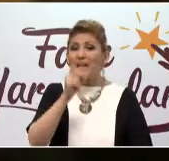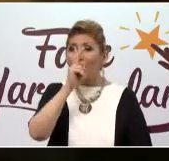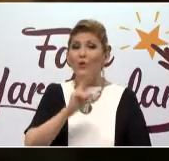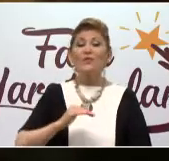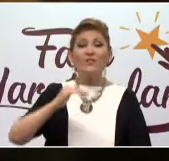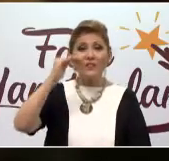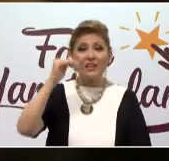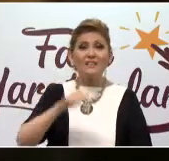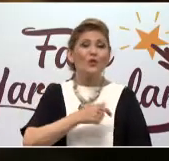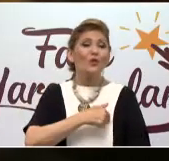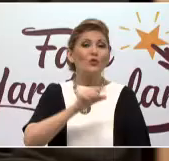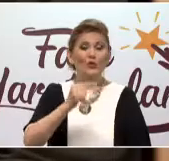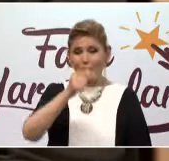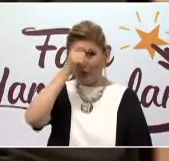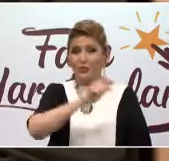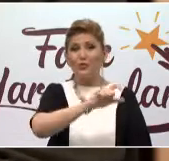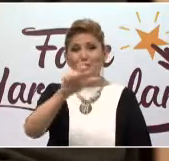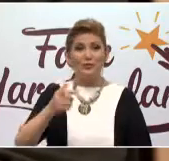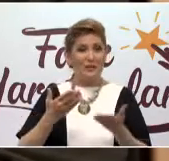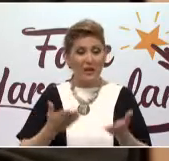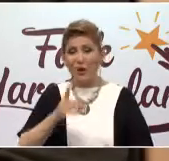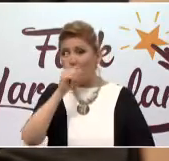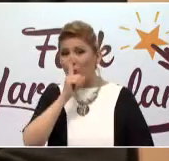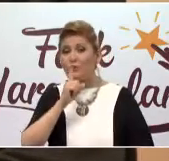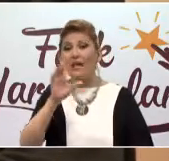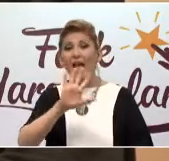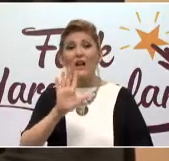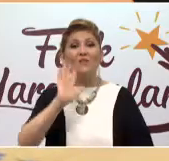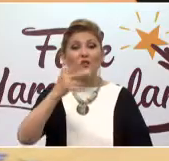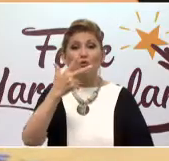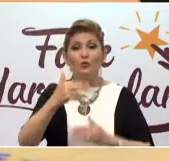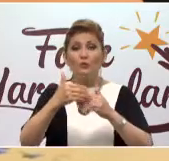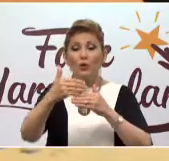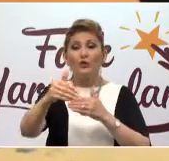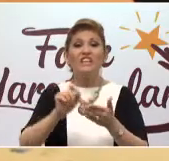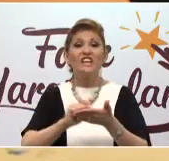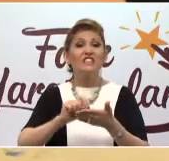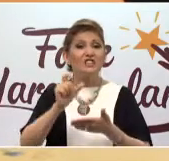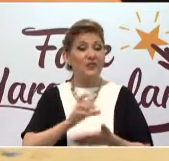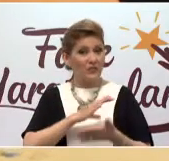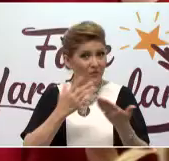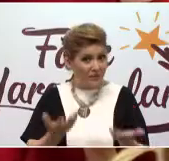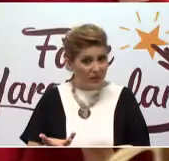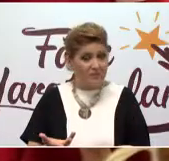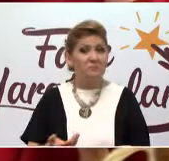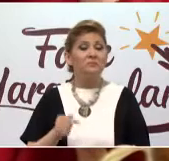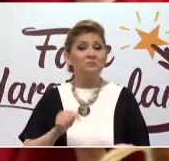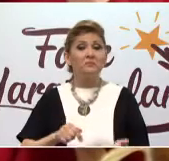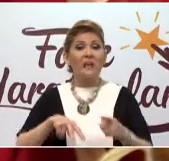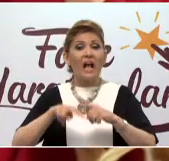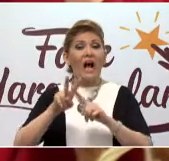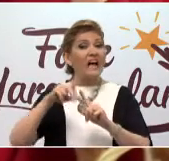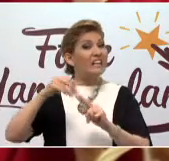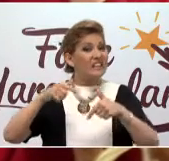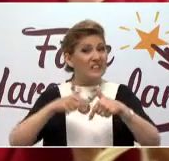fazla gönüllümüz Türkiye çapında. 150'den fazla da 3 boyutlu yazıcımız var. Aktif olarak bir vaka